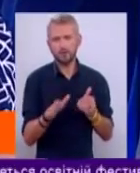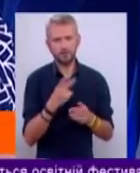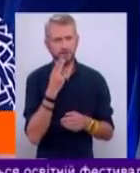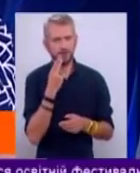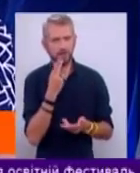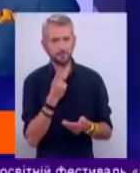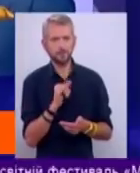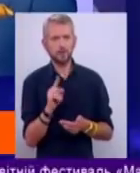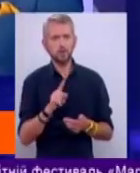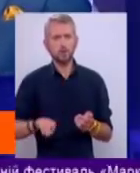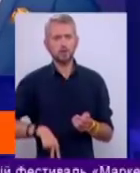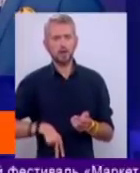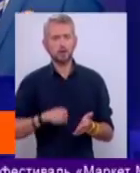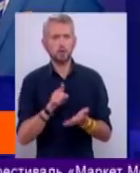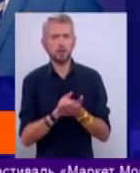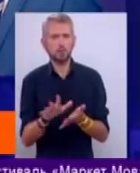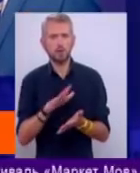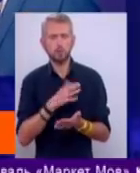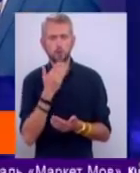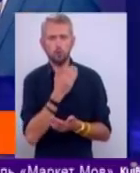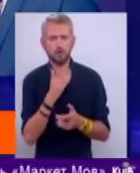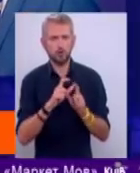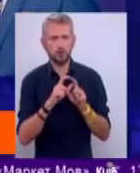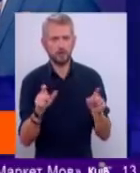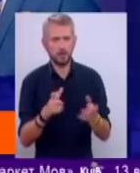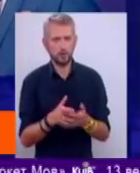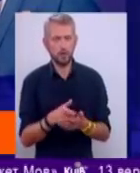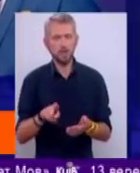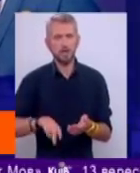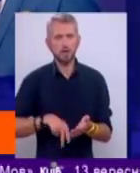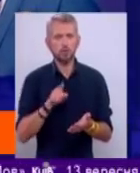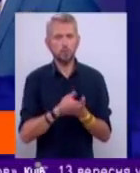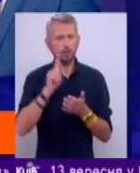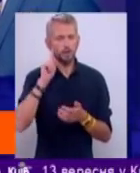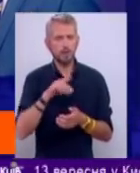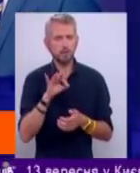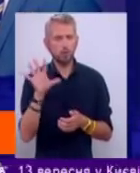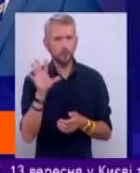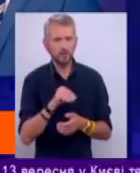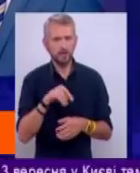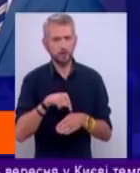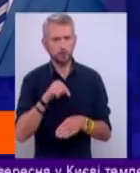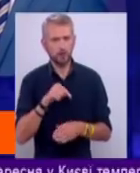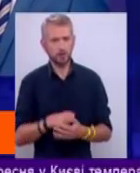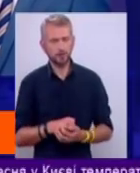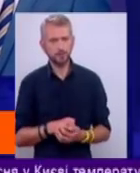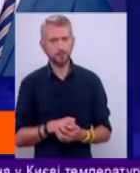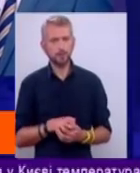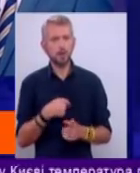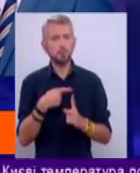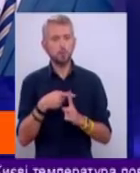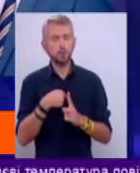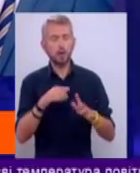і що директор не має бути останньою інстанцією. Директор повинен знати про все і відчувати. Окрім того,